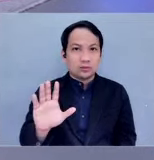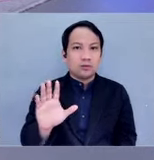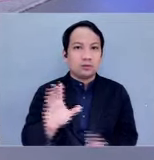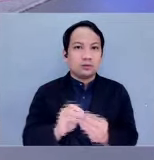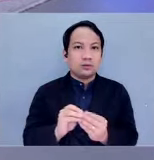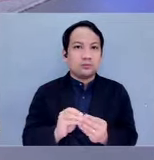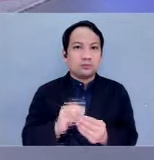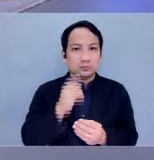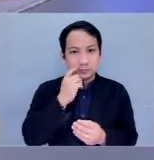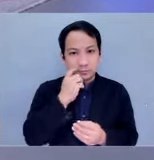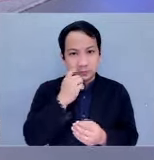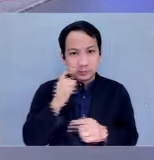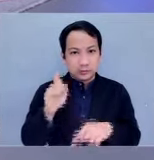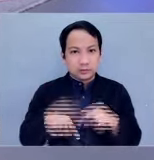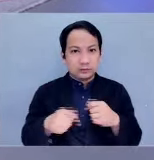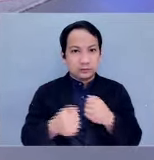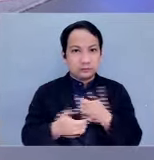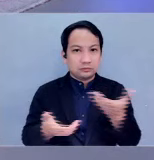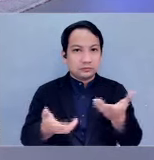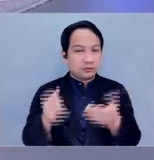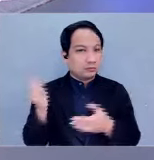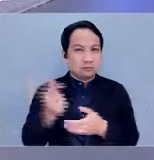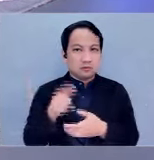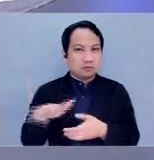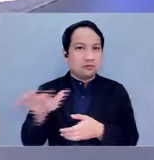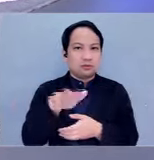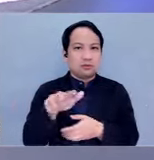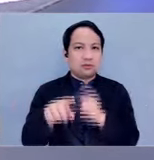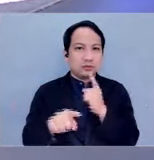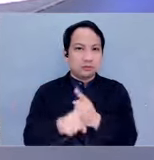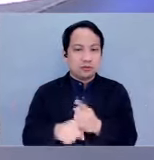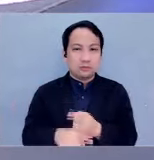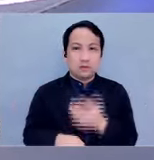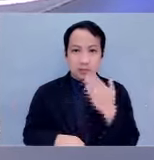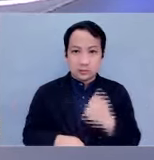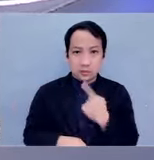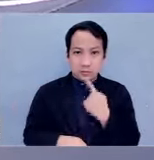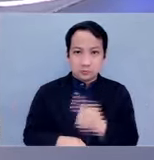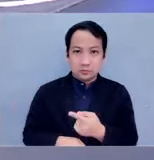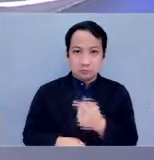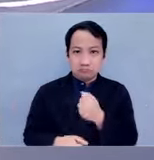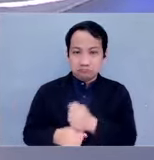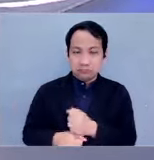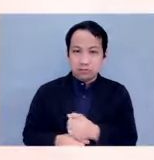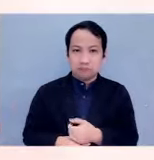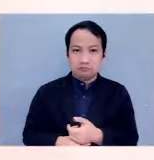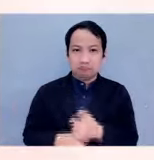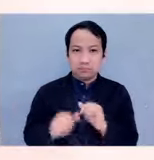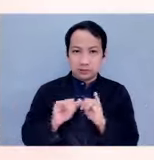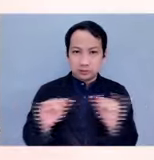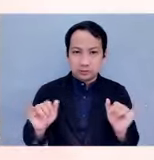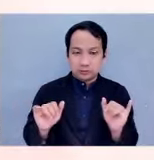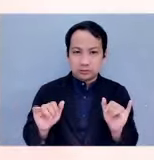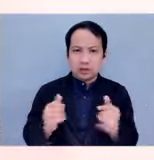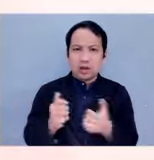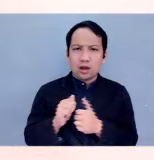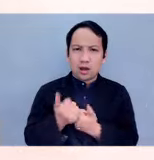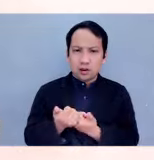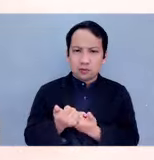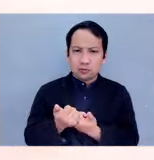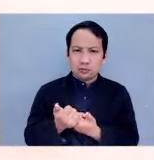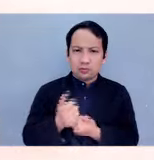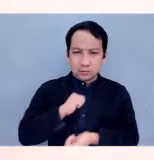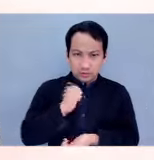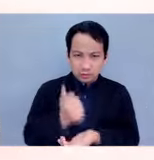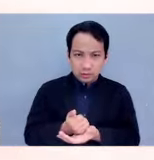kasabihan, you cannot please everybody. Mm-hmm. Totoo yata yung kaya kasabihan eh, di ba? So, kaakibat dyan is, paano mo nga ba i-establish yung mga